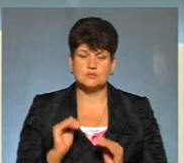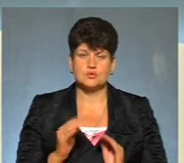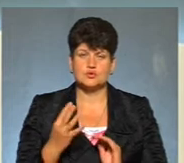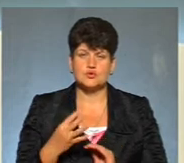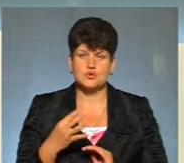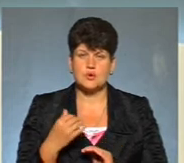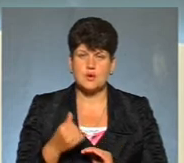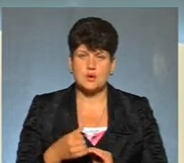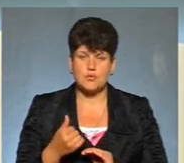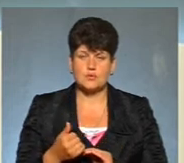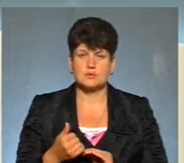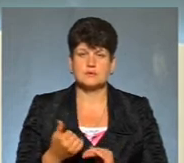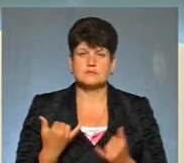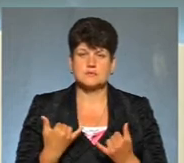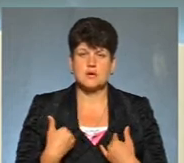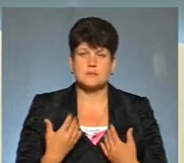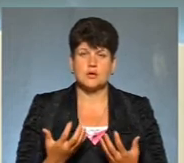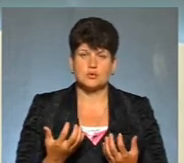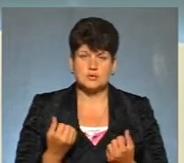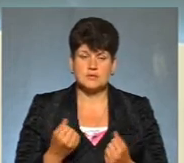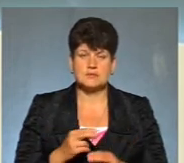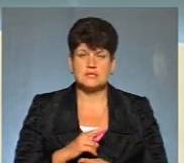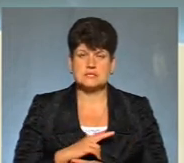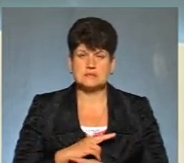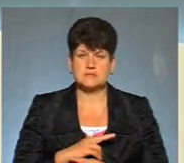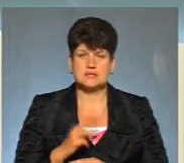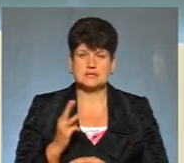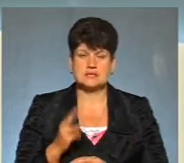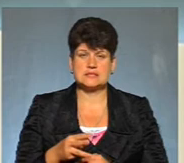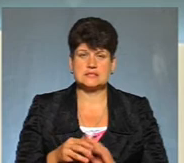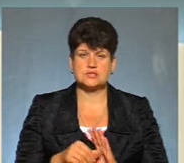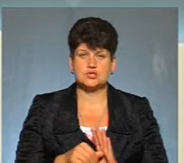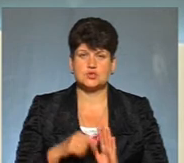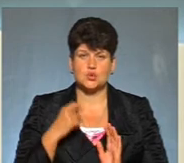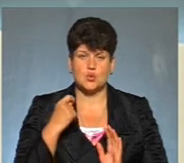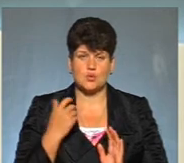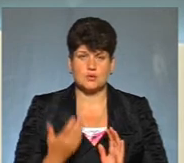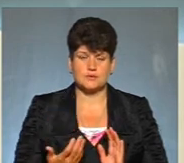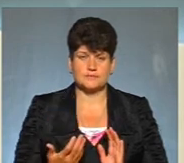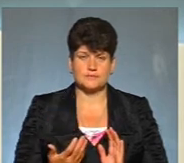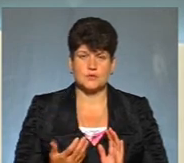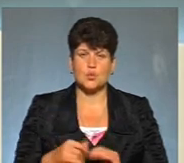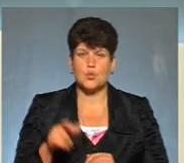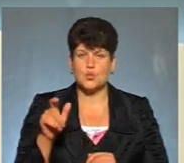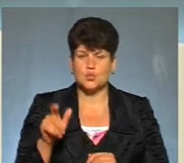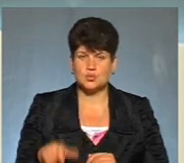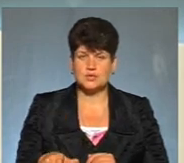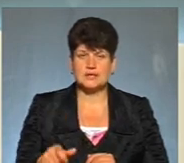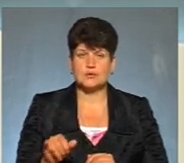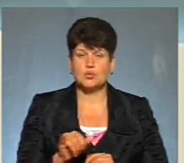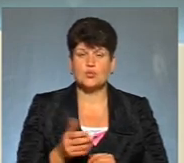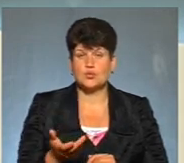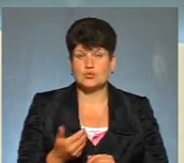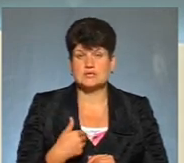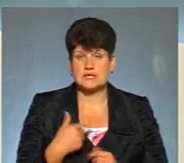років. Зараз ми отримали смерть у віці 36 років. У людини, у якої, за